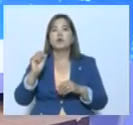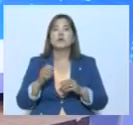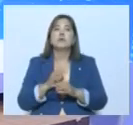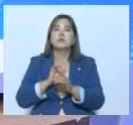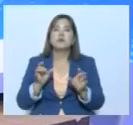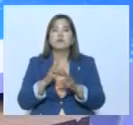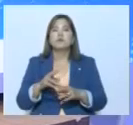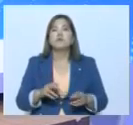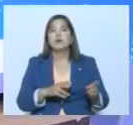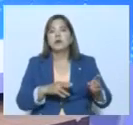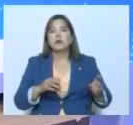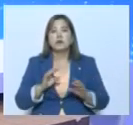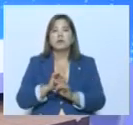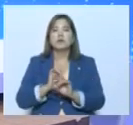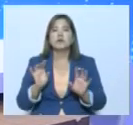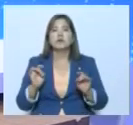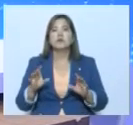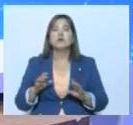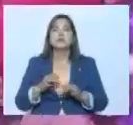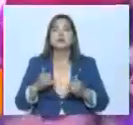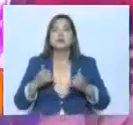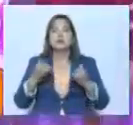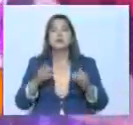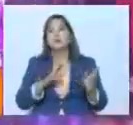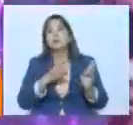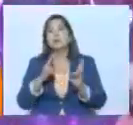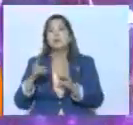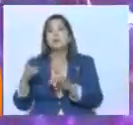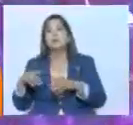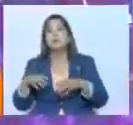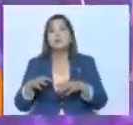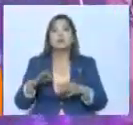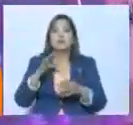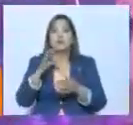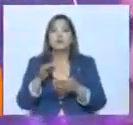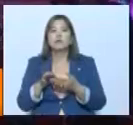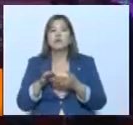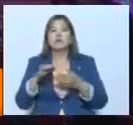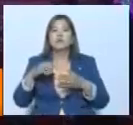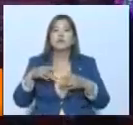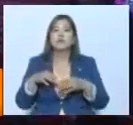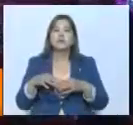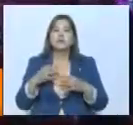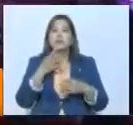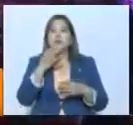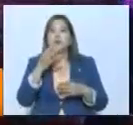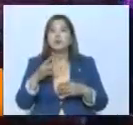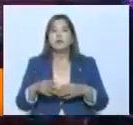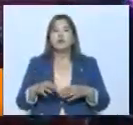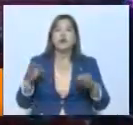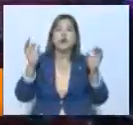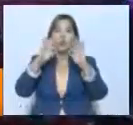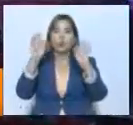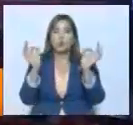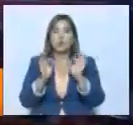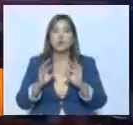концерта зрителям представили историю зарождения казахского танца, рассказали об особенностях этой неотъемлемой части национальной культуры.